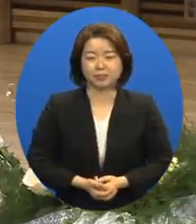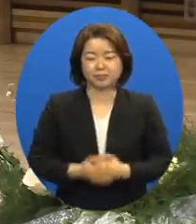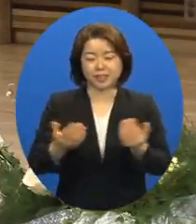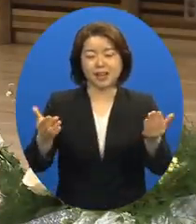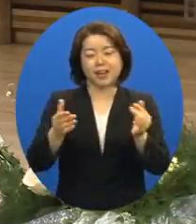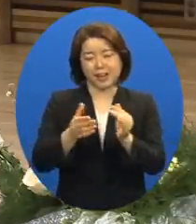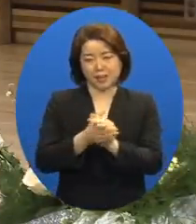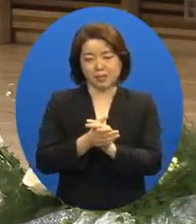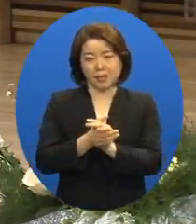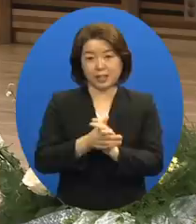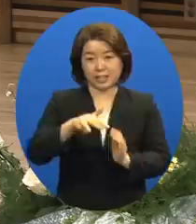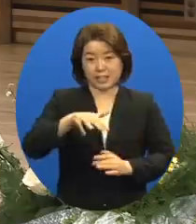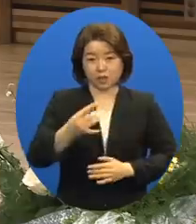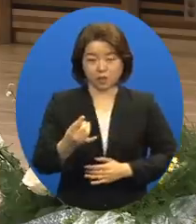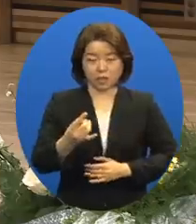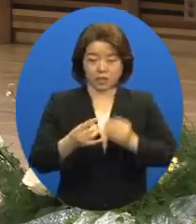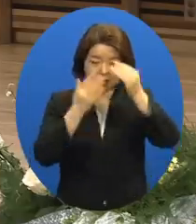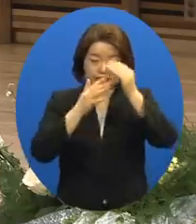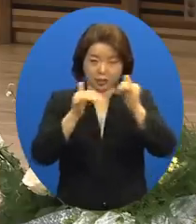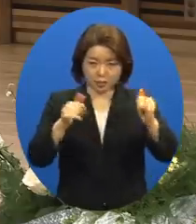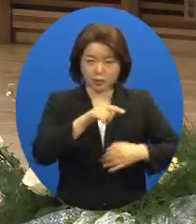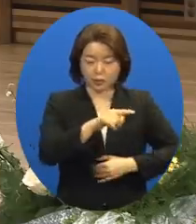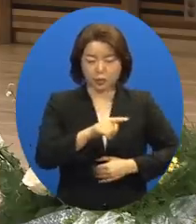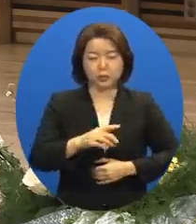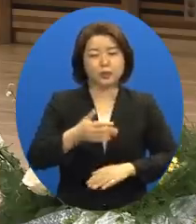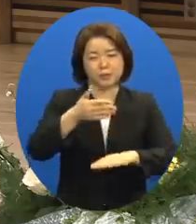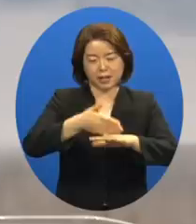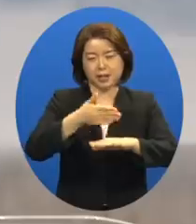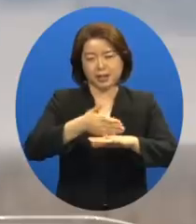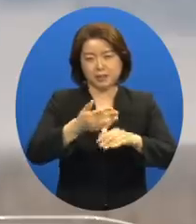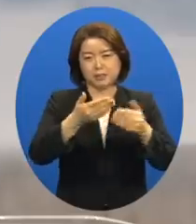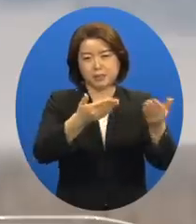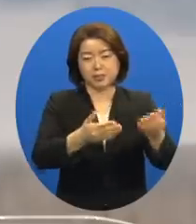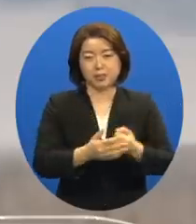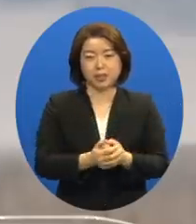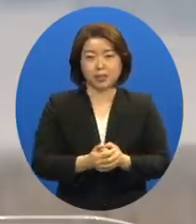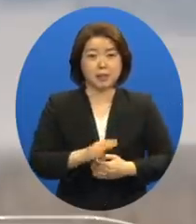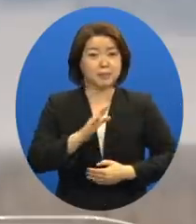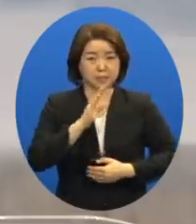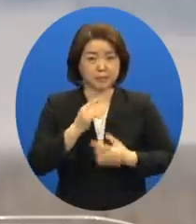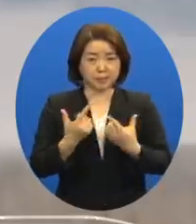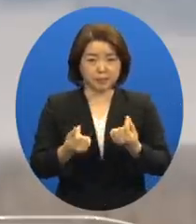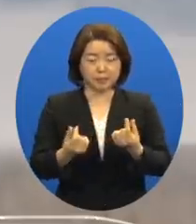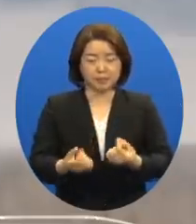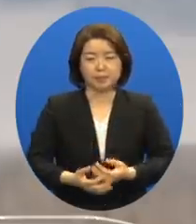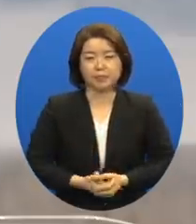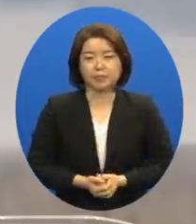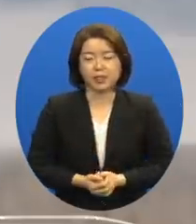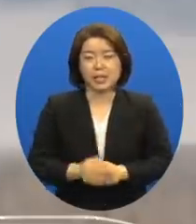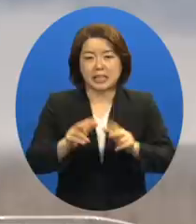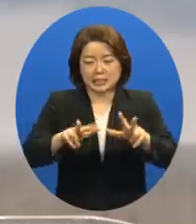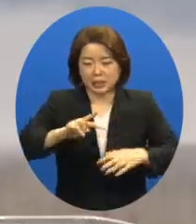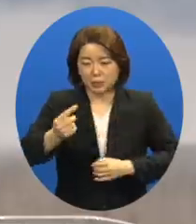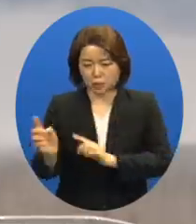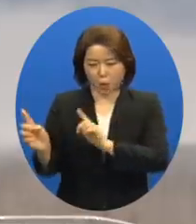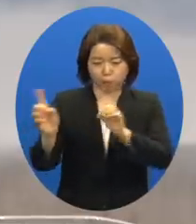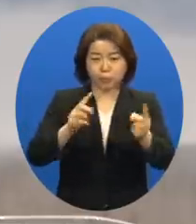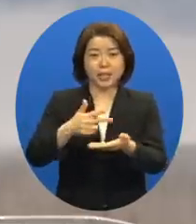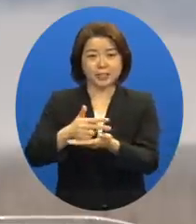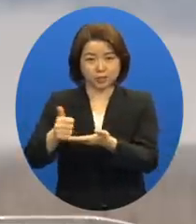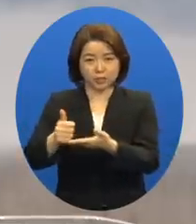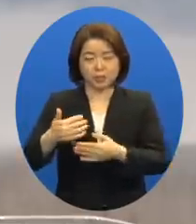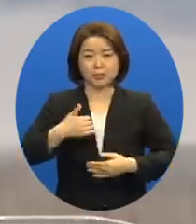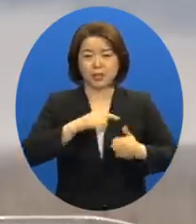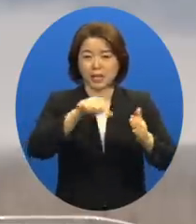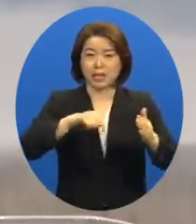아멘. 우리 최지훈 성도 너무나 감사합니다. 그렇습니다. 지금도 부활하신 주님은 우리